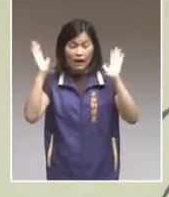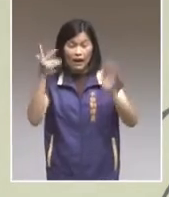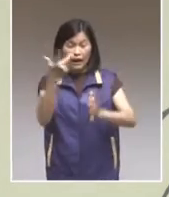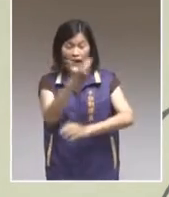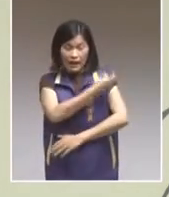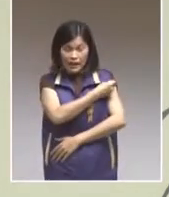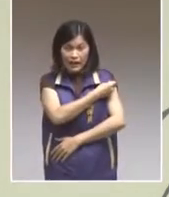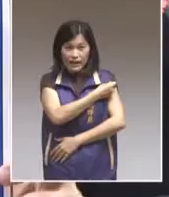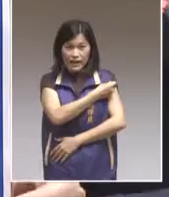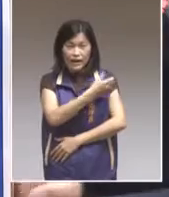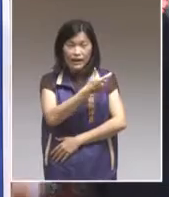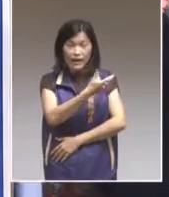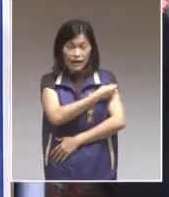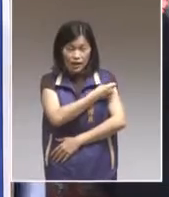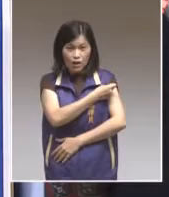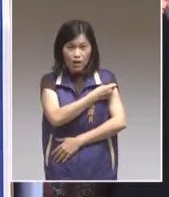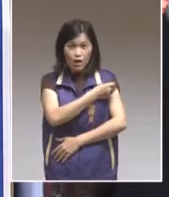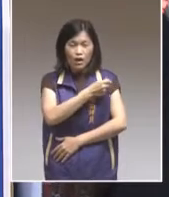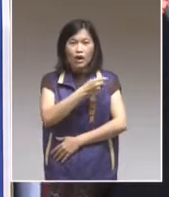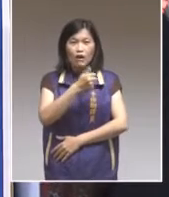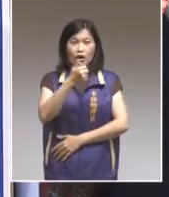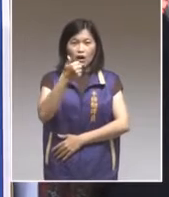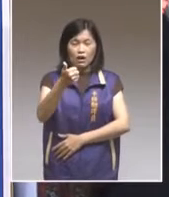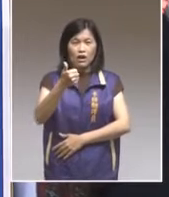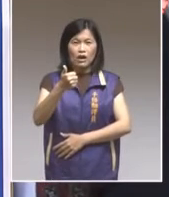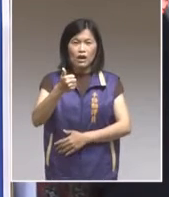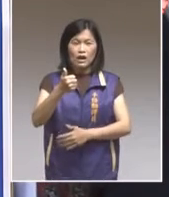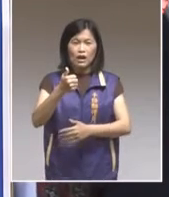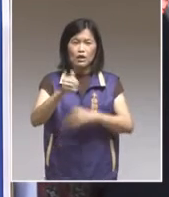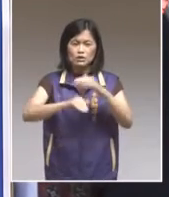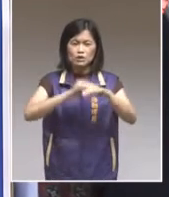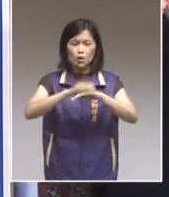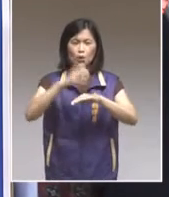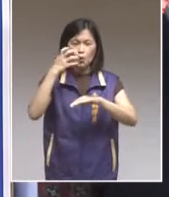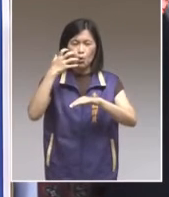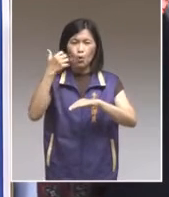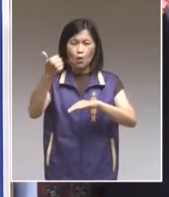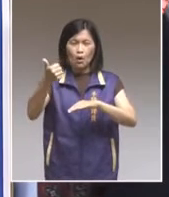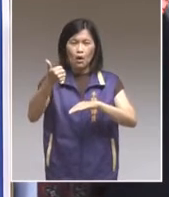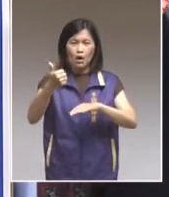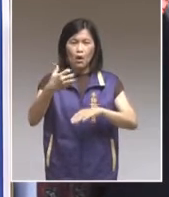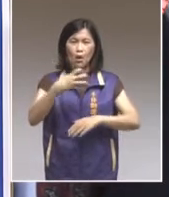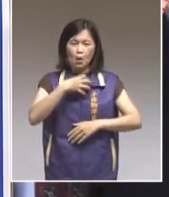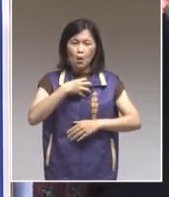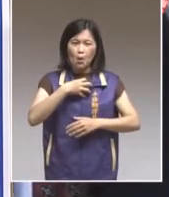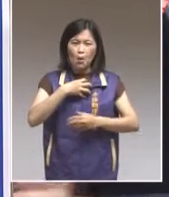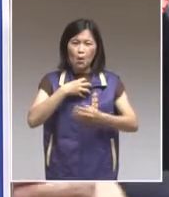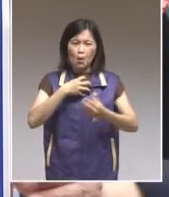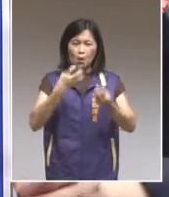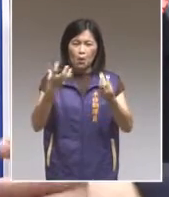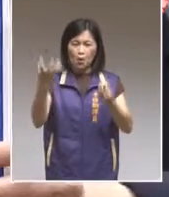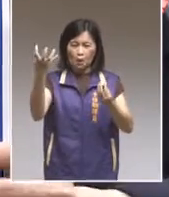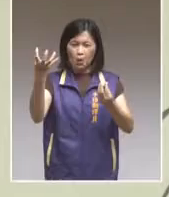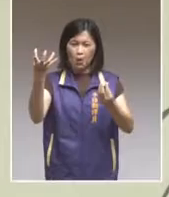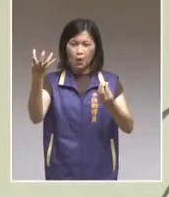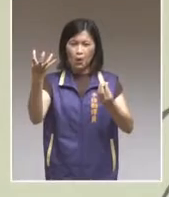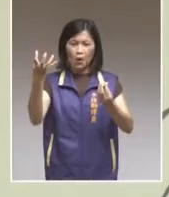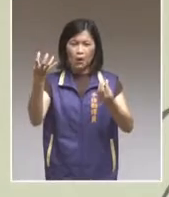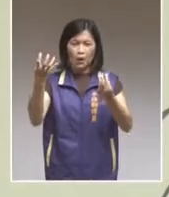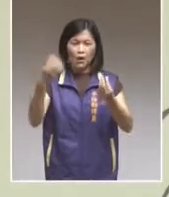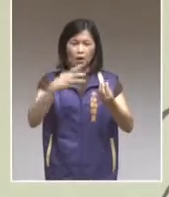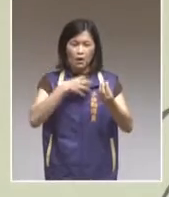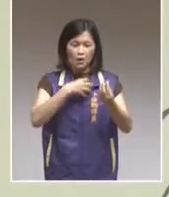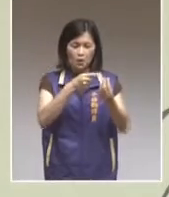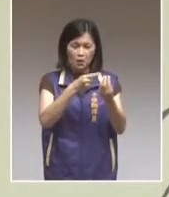冠疫苗它的整体效益是大于风险，所以如果没有禁忌症的话在这边还